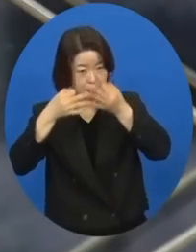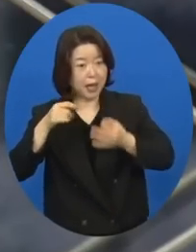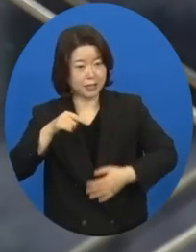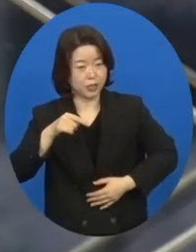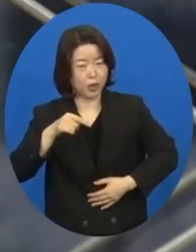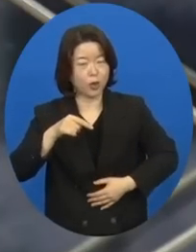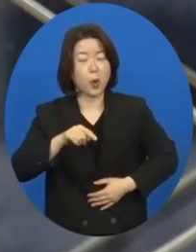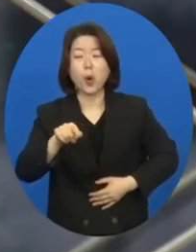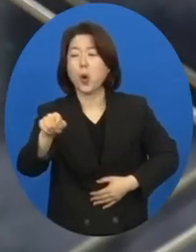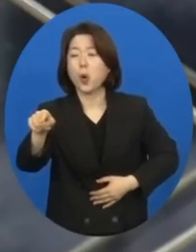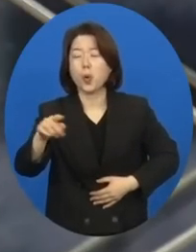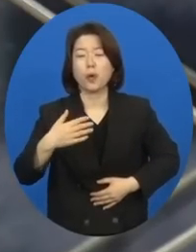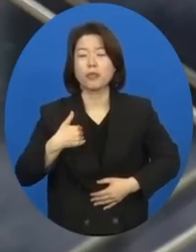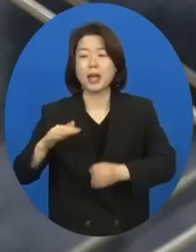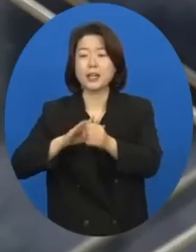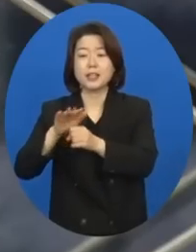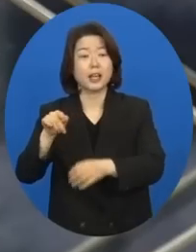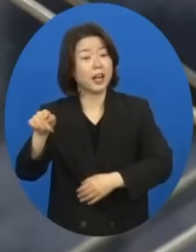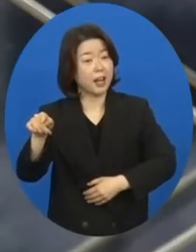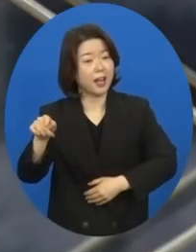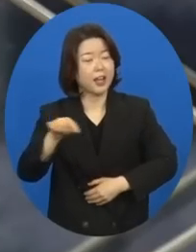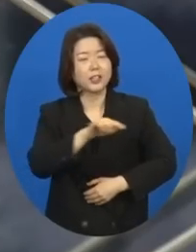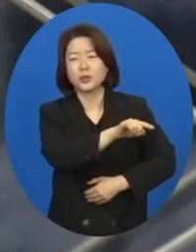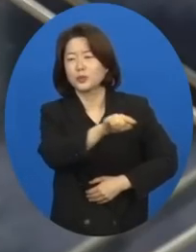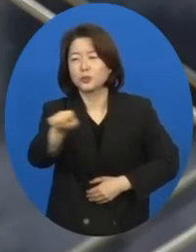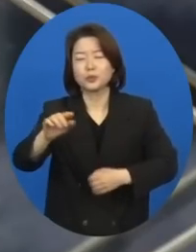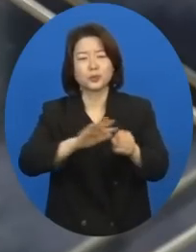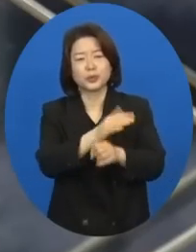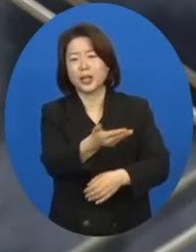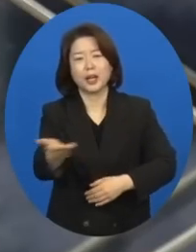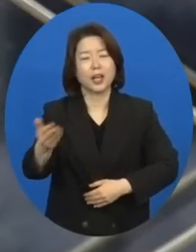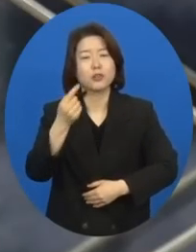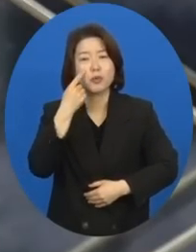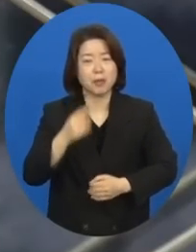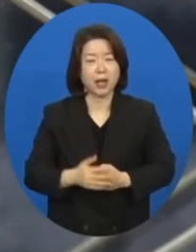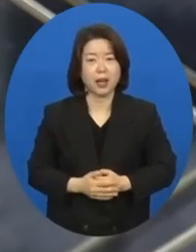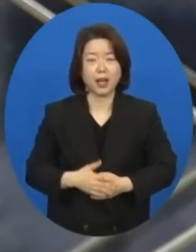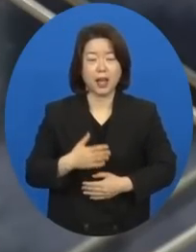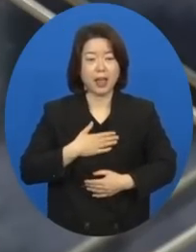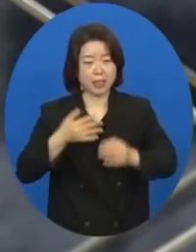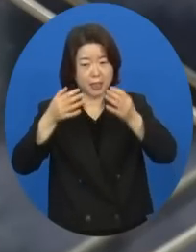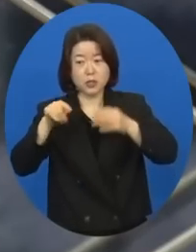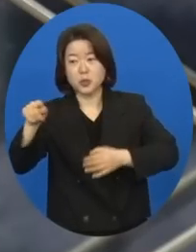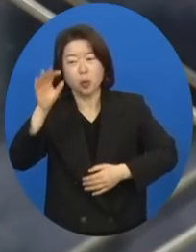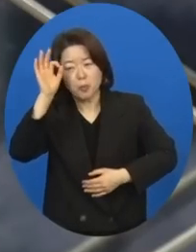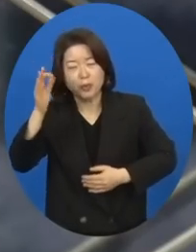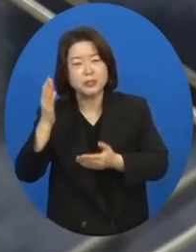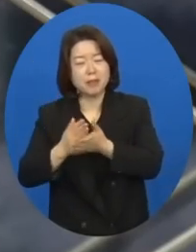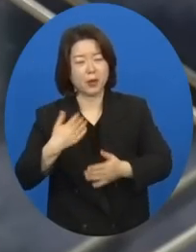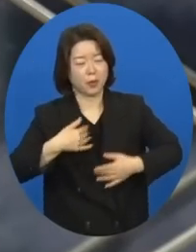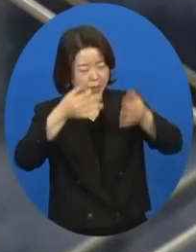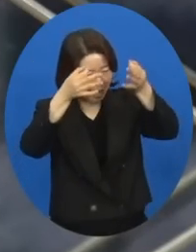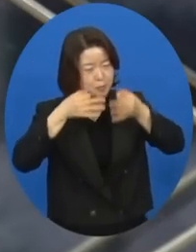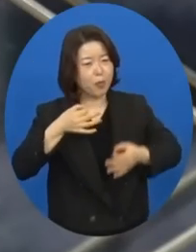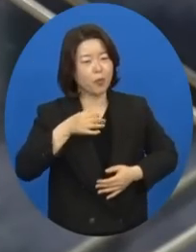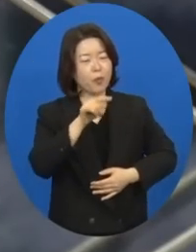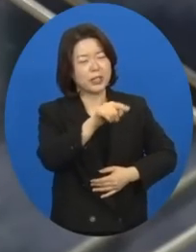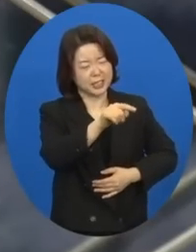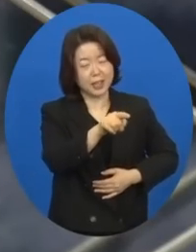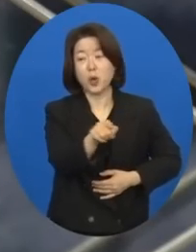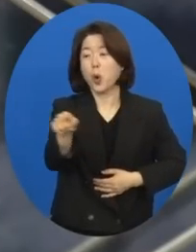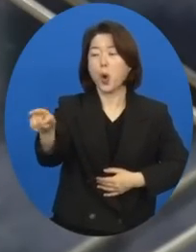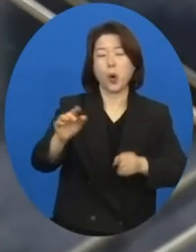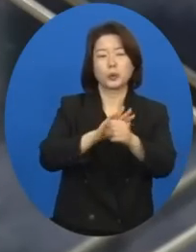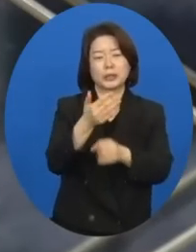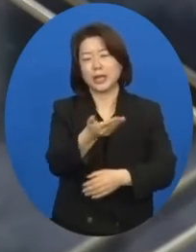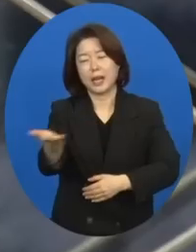나를 봐서라도 그 지체를 좀 사랑해 줄 수 없겠니? 나를 좀 봐서, 그 지체를 보지 말고 나를 봐서라도 그를 좀 사랑해 줄 수